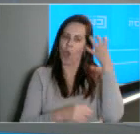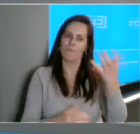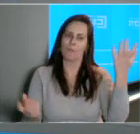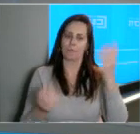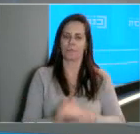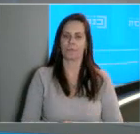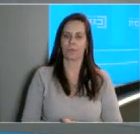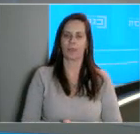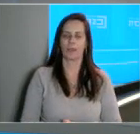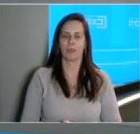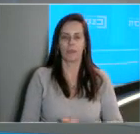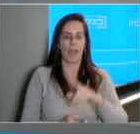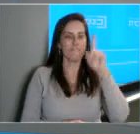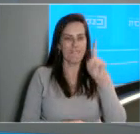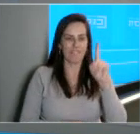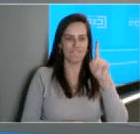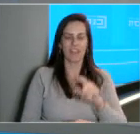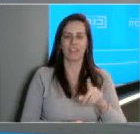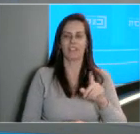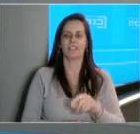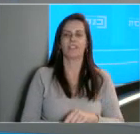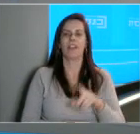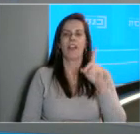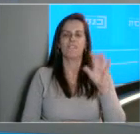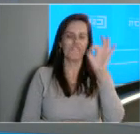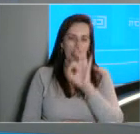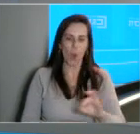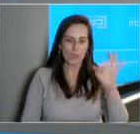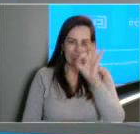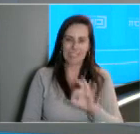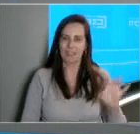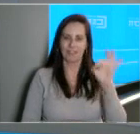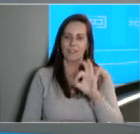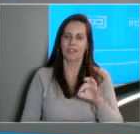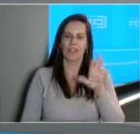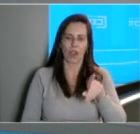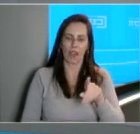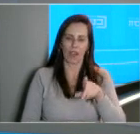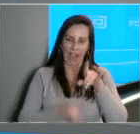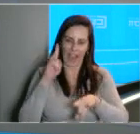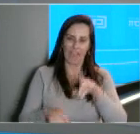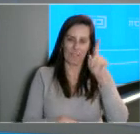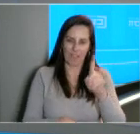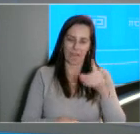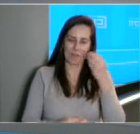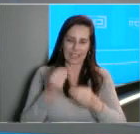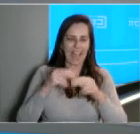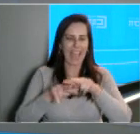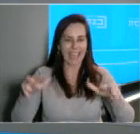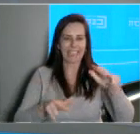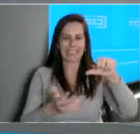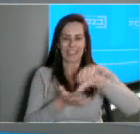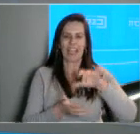דברים שאוהבים. האות וו במילון הקורונה היא וירוס. חוץ מזה שזו חיה באות וו במשחק ארץ